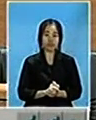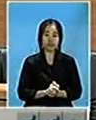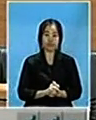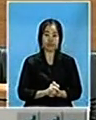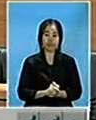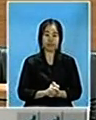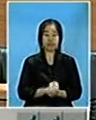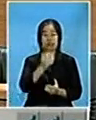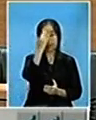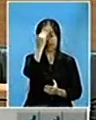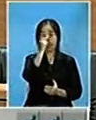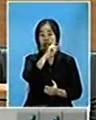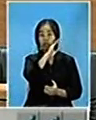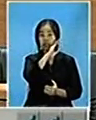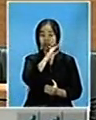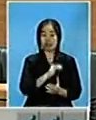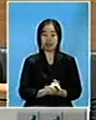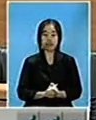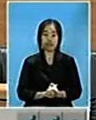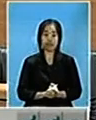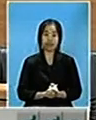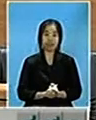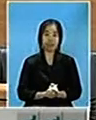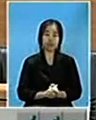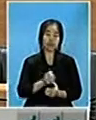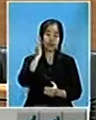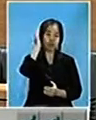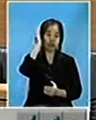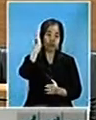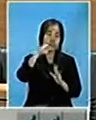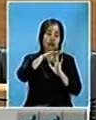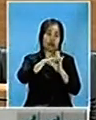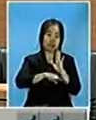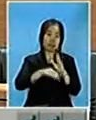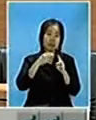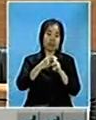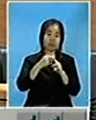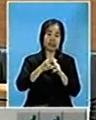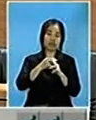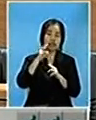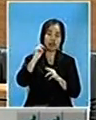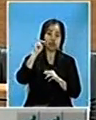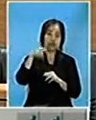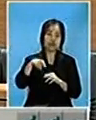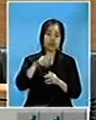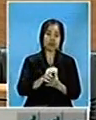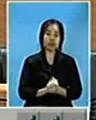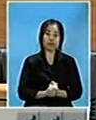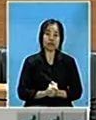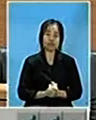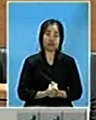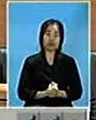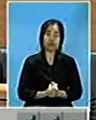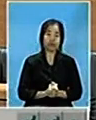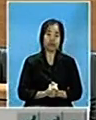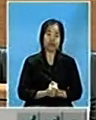เพราะถ้าไม่เช่นนั้นแล้วอย่างที่ท่านผู้อภิปรายขออนุญาตเอ่ยนามท่านธนิพิษได้พูดชัดเ